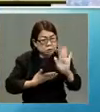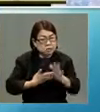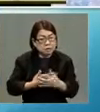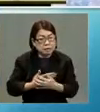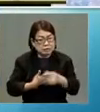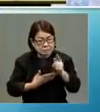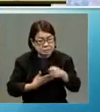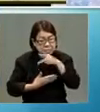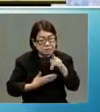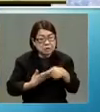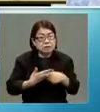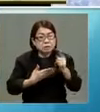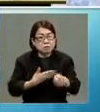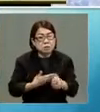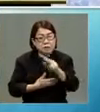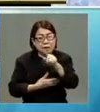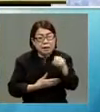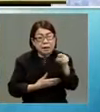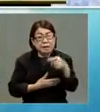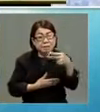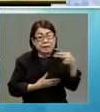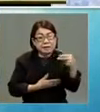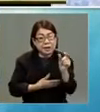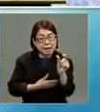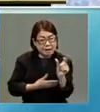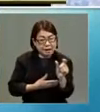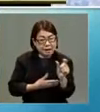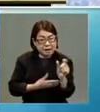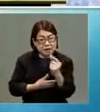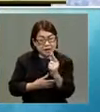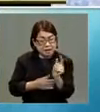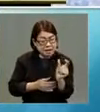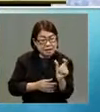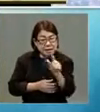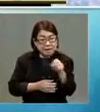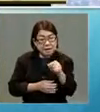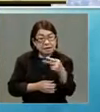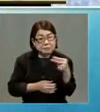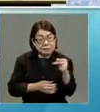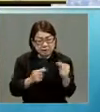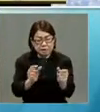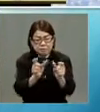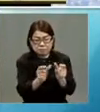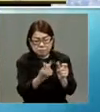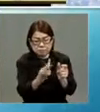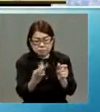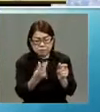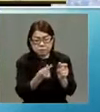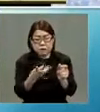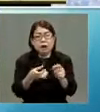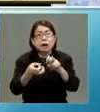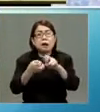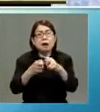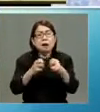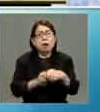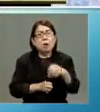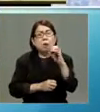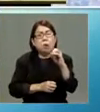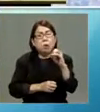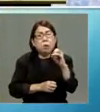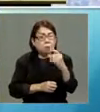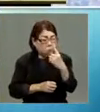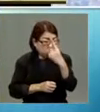กฤษนะครับที่เหลือเป็นตัวเลขทั้งนั้นนะครับปัญหาที่เราเจอก็คือตัว O กับ0นะครับ